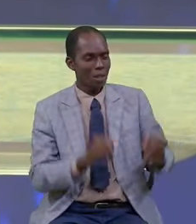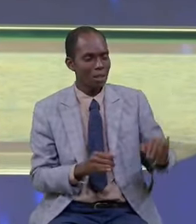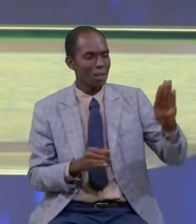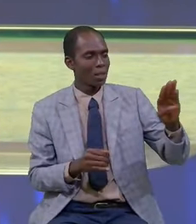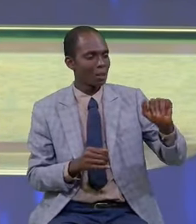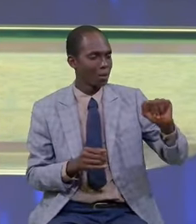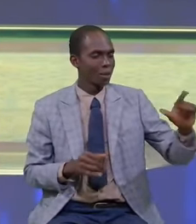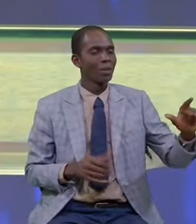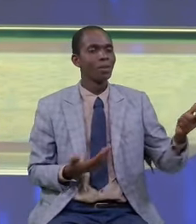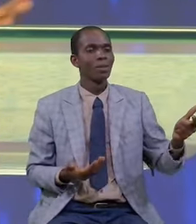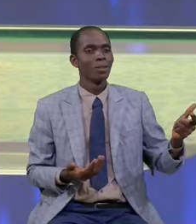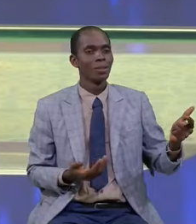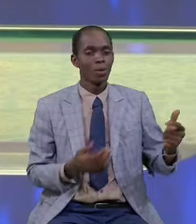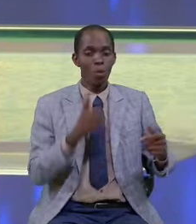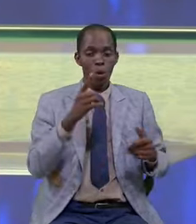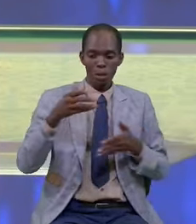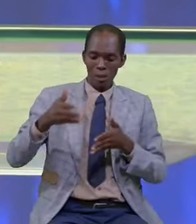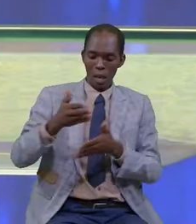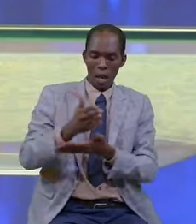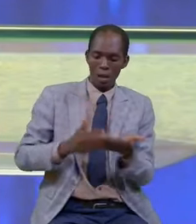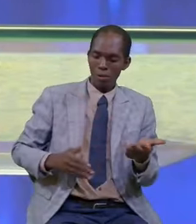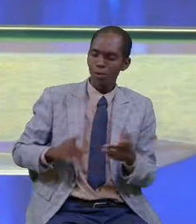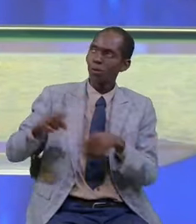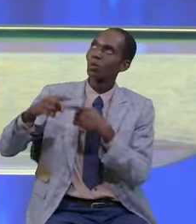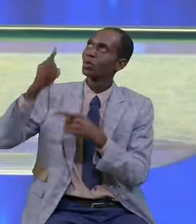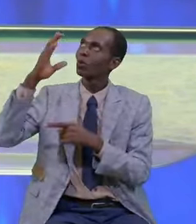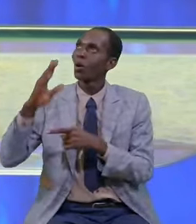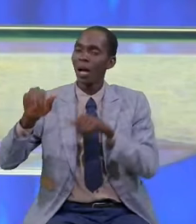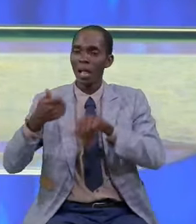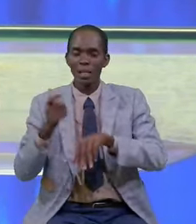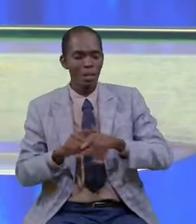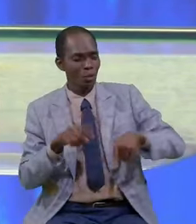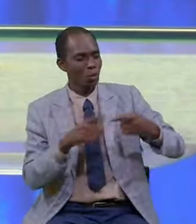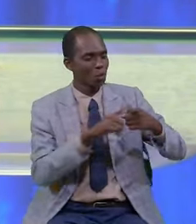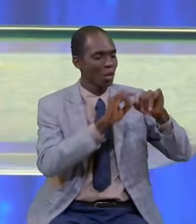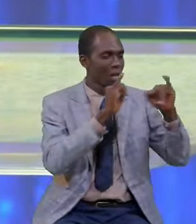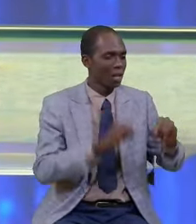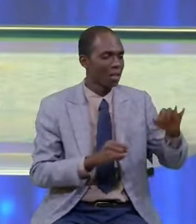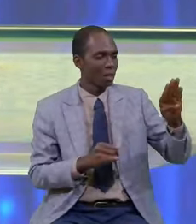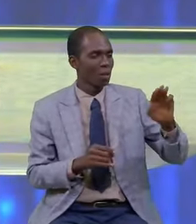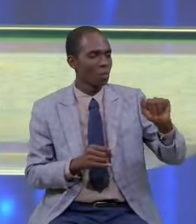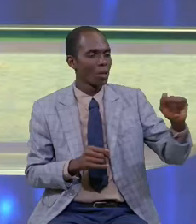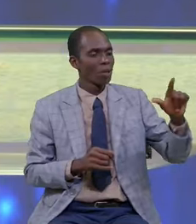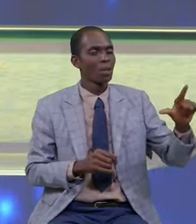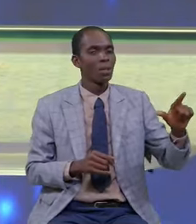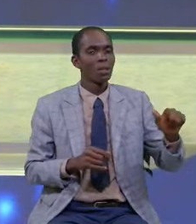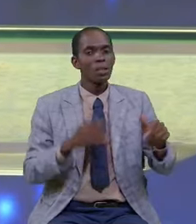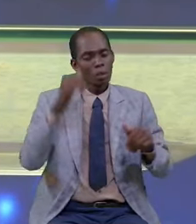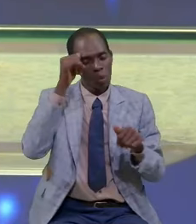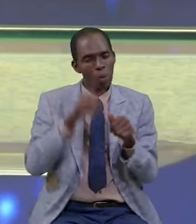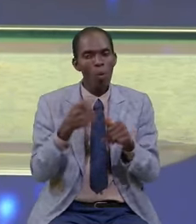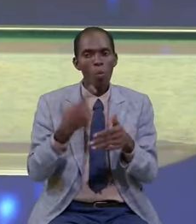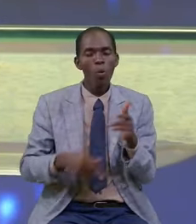D'un côté tu as Dieu, l'autre côté tu vas vers Baal. Il leur disait ce que Jésus a dit